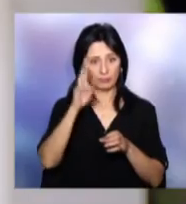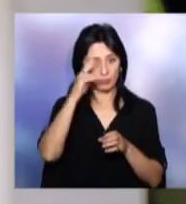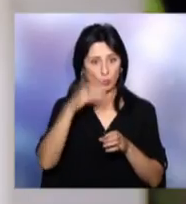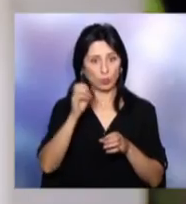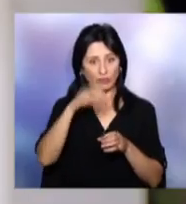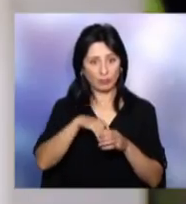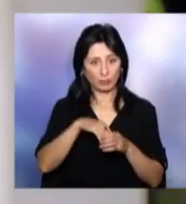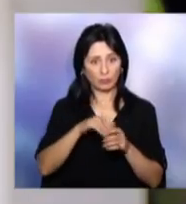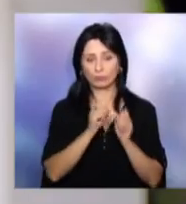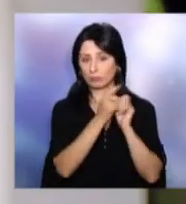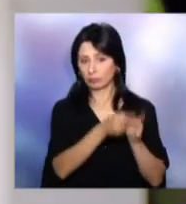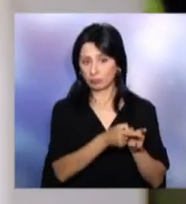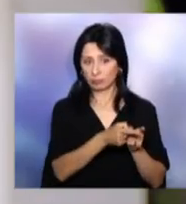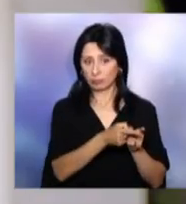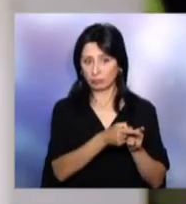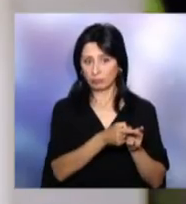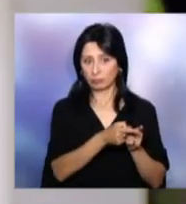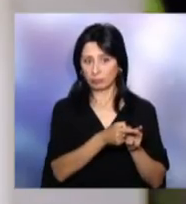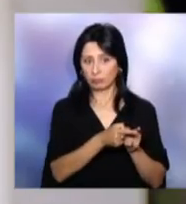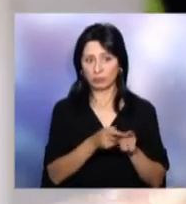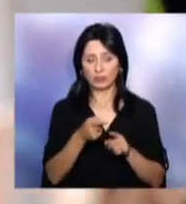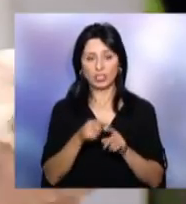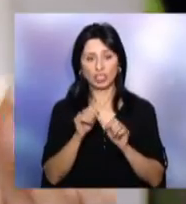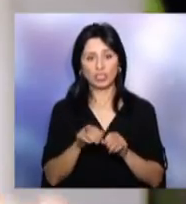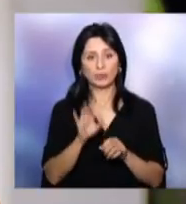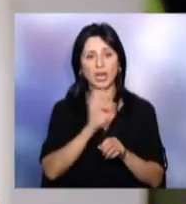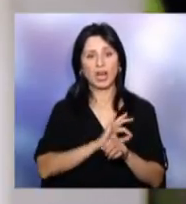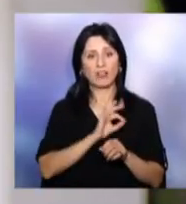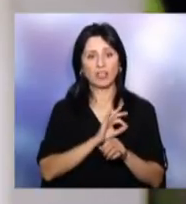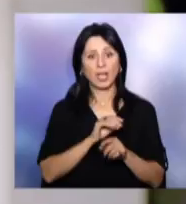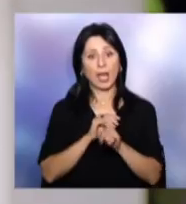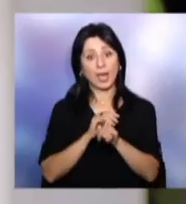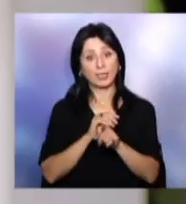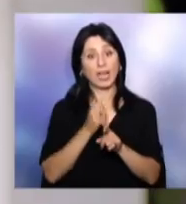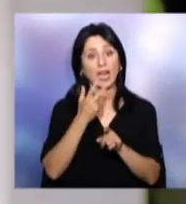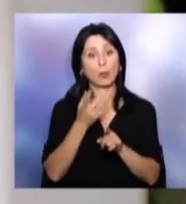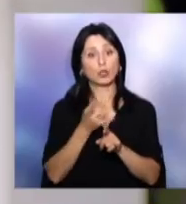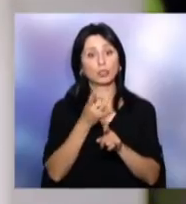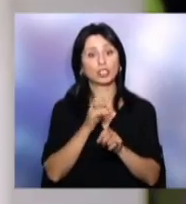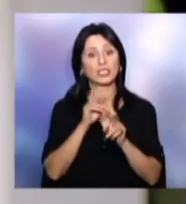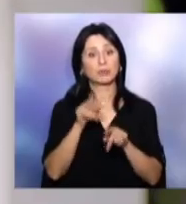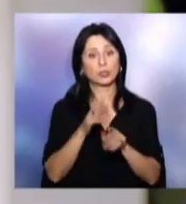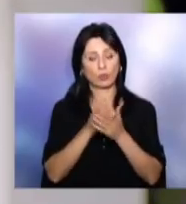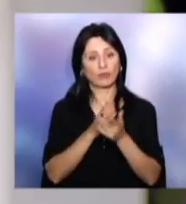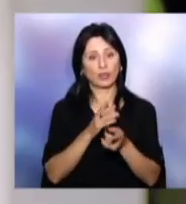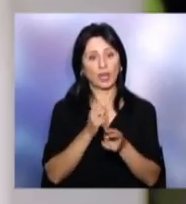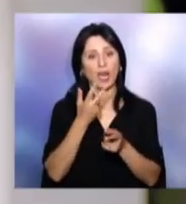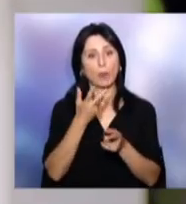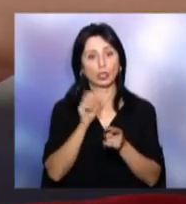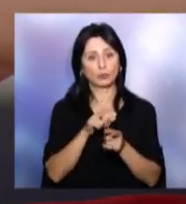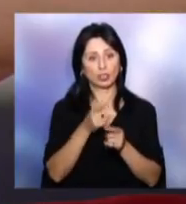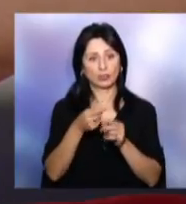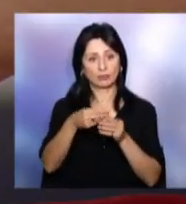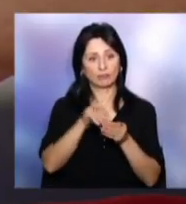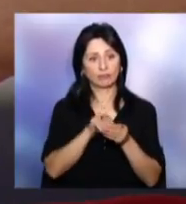მასა, გადავაგდებთ, ასე რომ ვთქვათ, და ეს შეიძლება გამოვიყენოთ რამოდენიმეჯერ, რომელსაც აქვს სპეციალური ესეთი